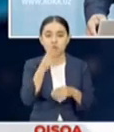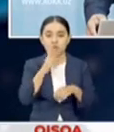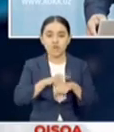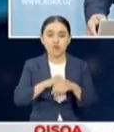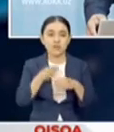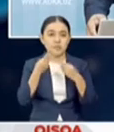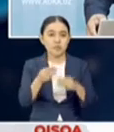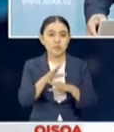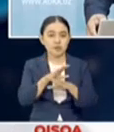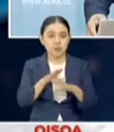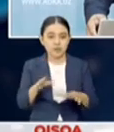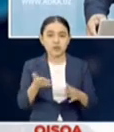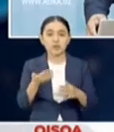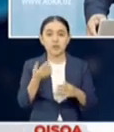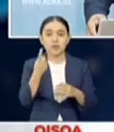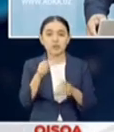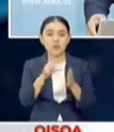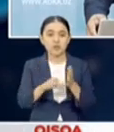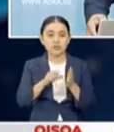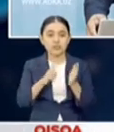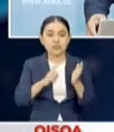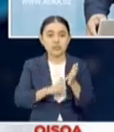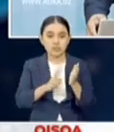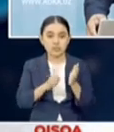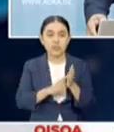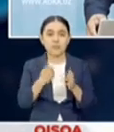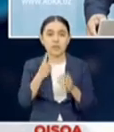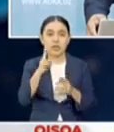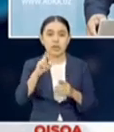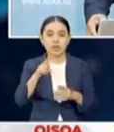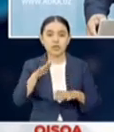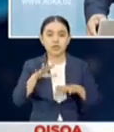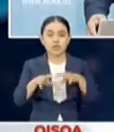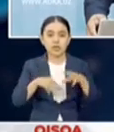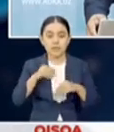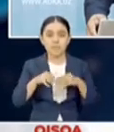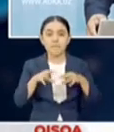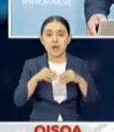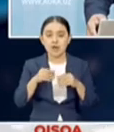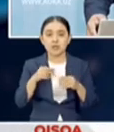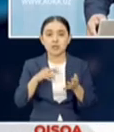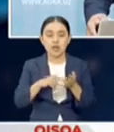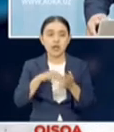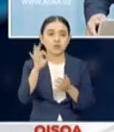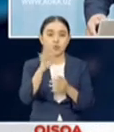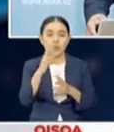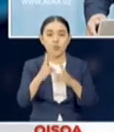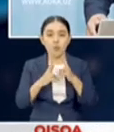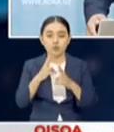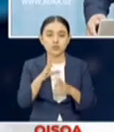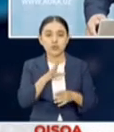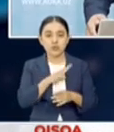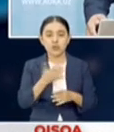vaqtida berilmayotganligi, 167 tasi 1 kilogram teriladigan paxtaning narxi to'g'risidagi